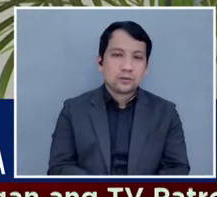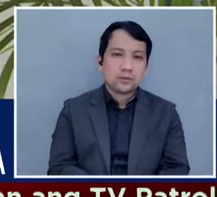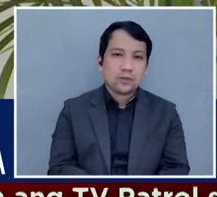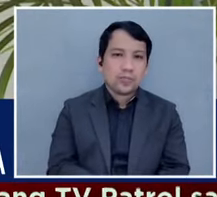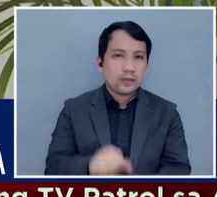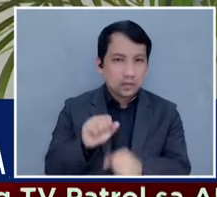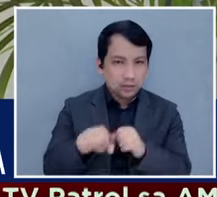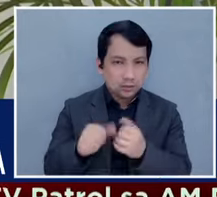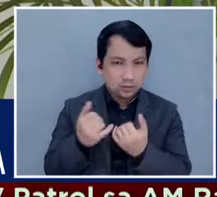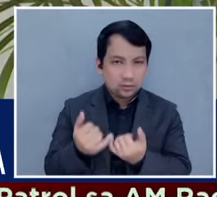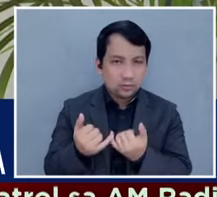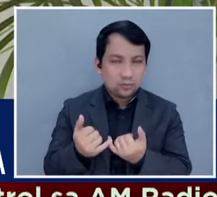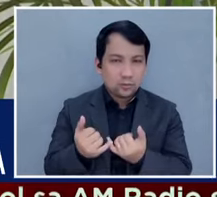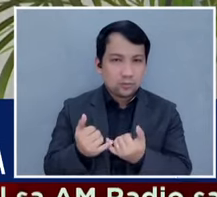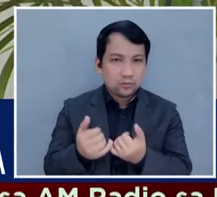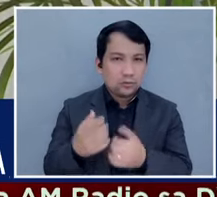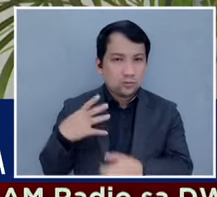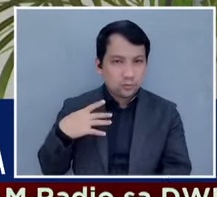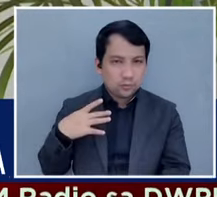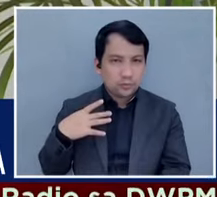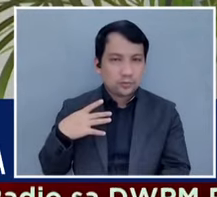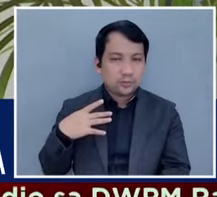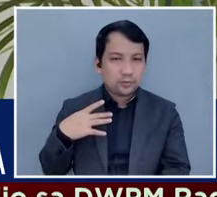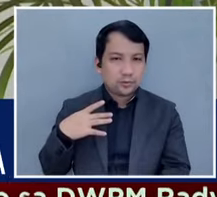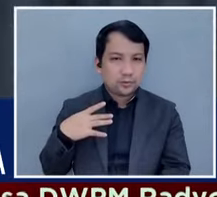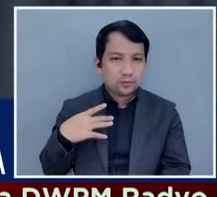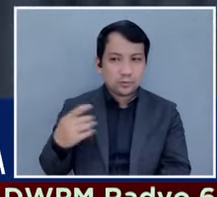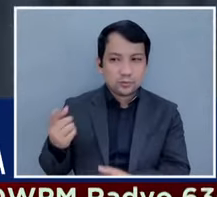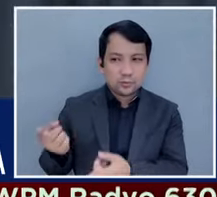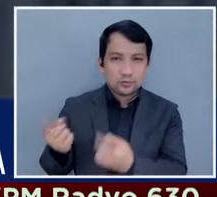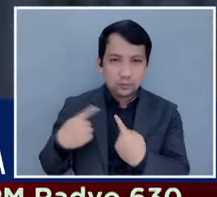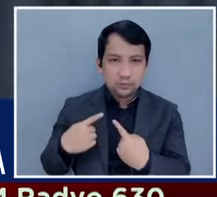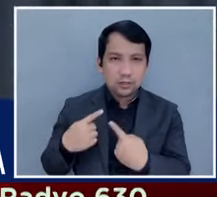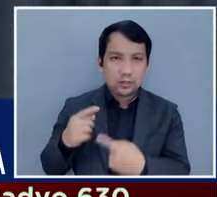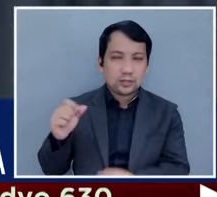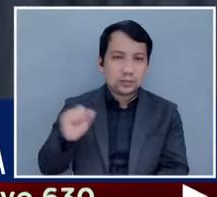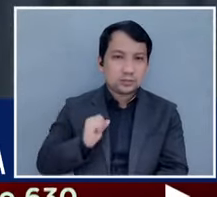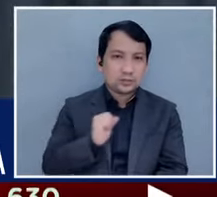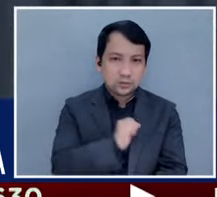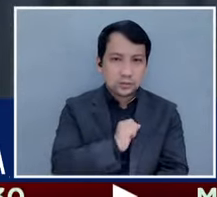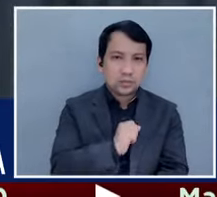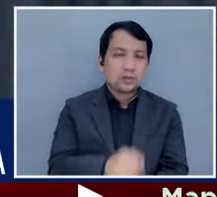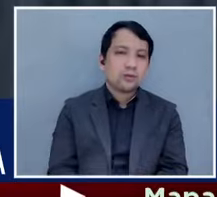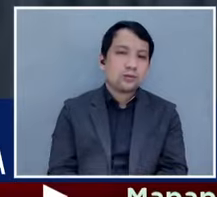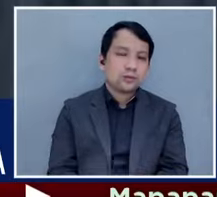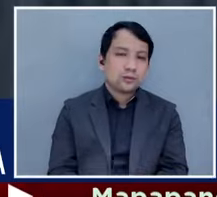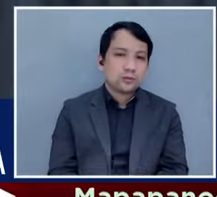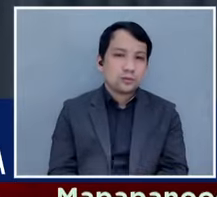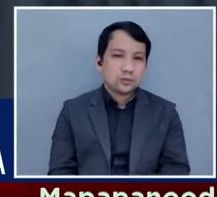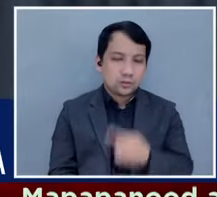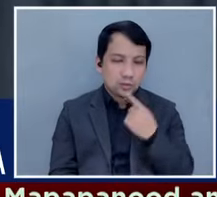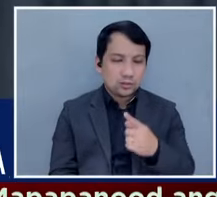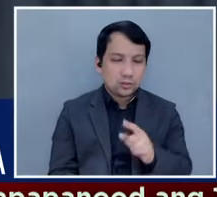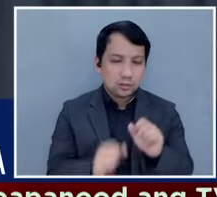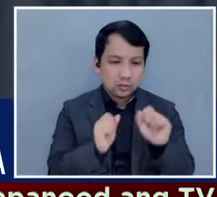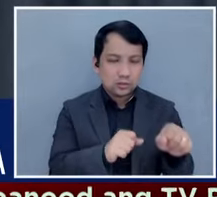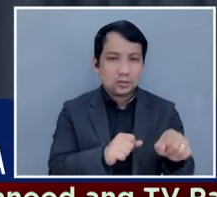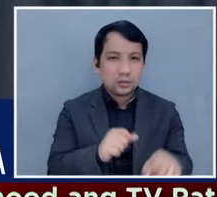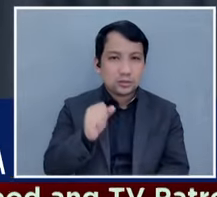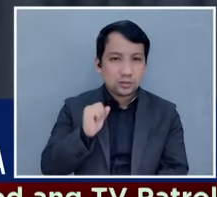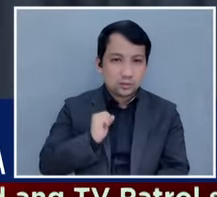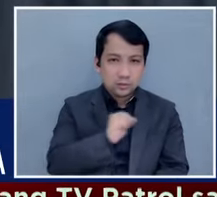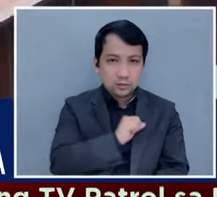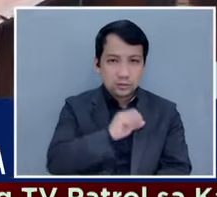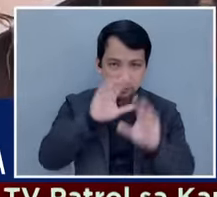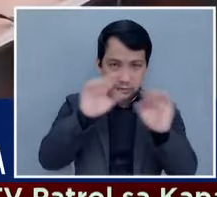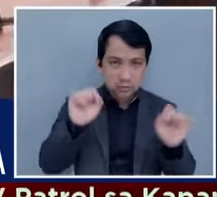now, it's at that stage. We are awaiting the comment of the respondents. Kabilang sa mga respondents sa petisyon ni Kibuloy, sina Senate President Juan